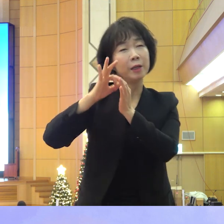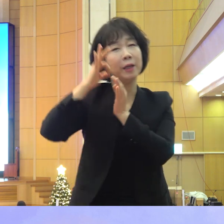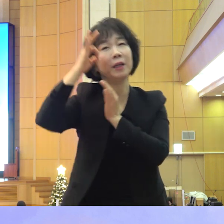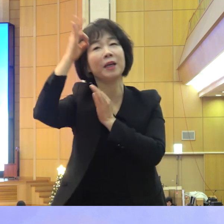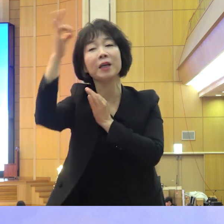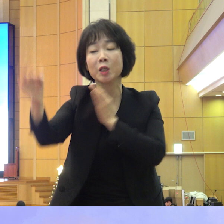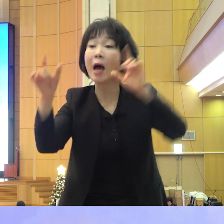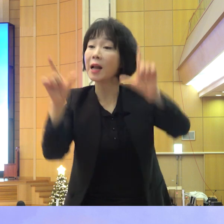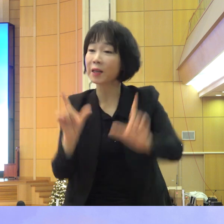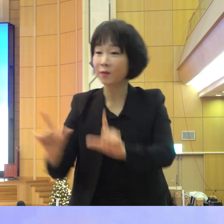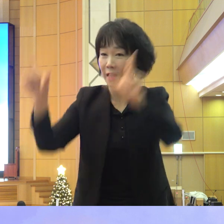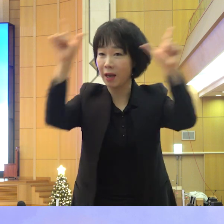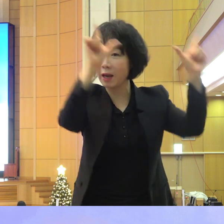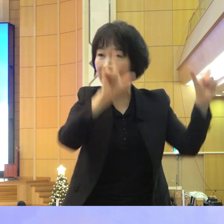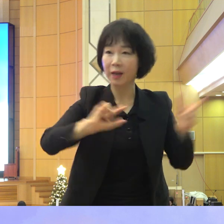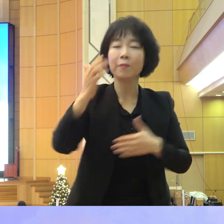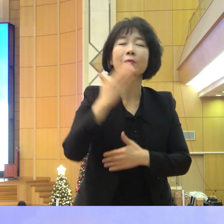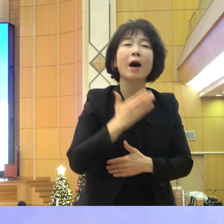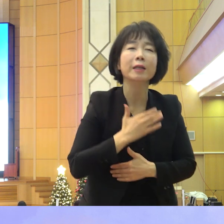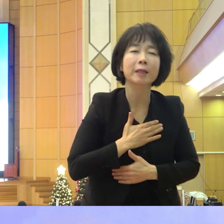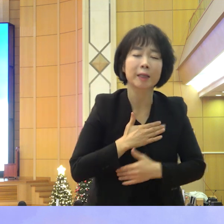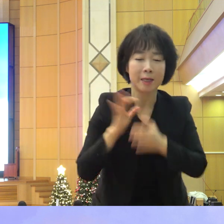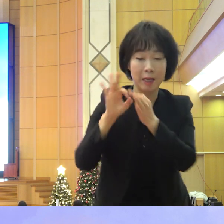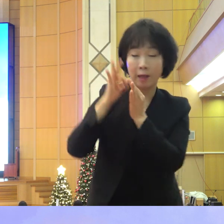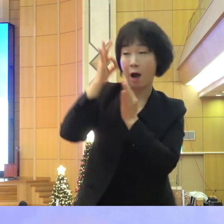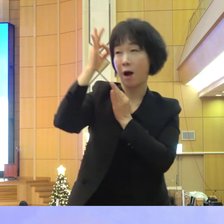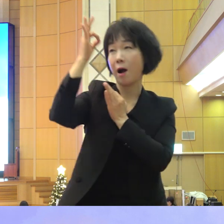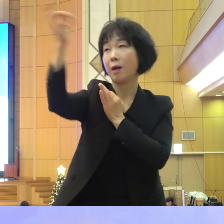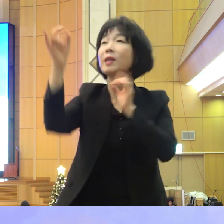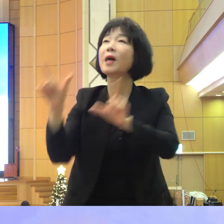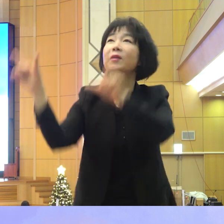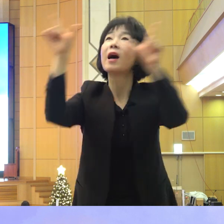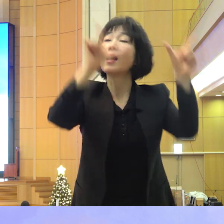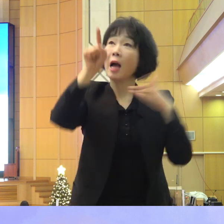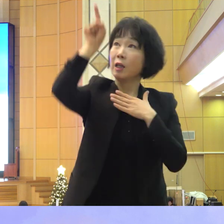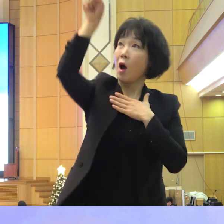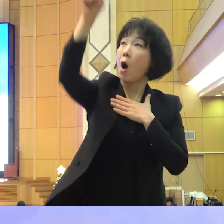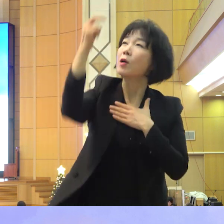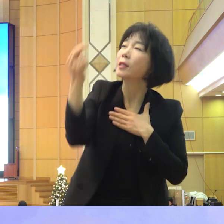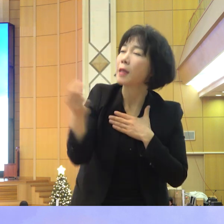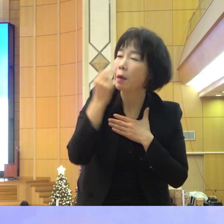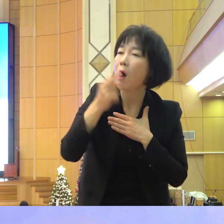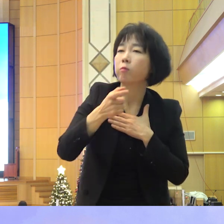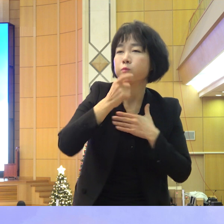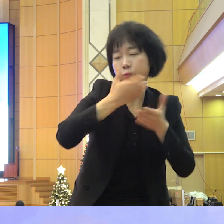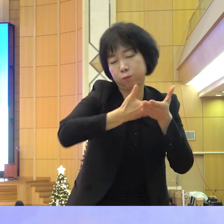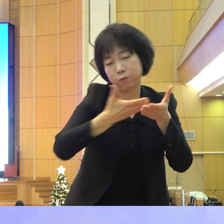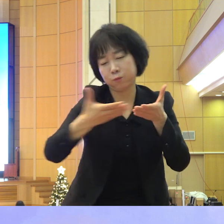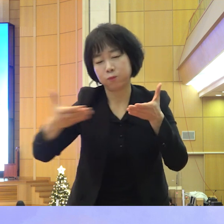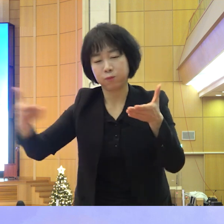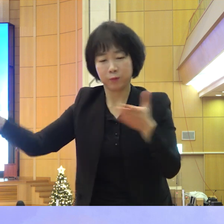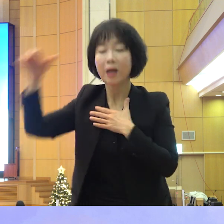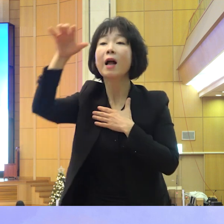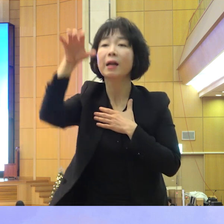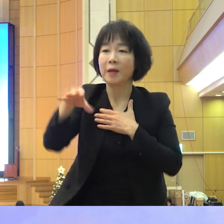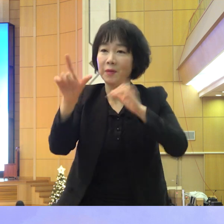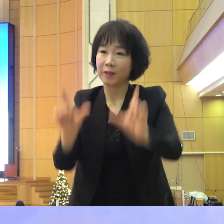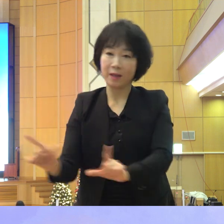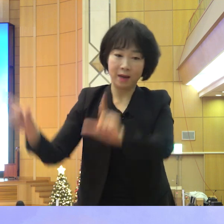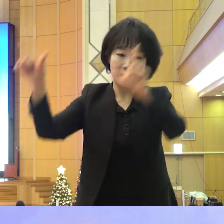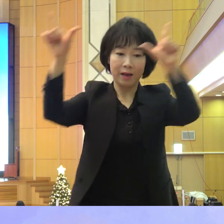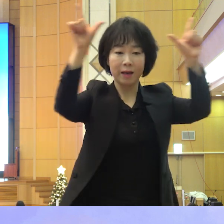살겠네. 길이 살겠네, 나 길이 살겠네. 저 생명 시냇가에 주님